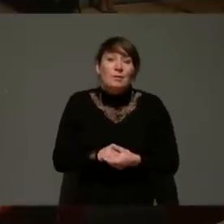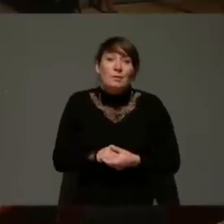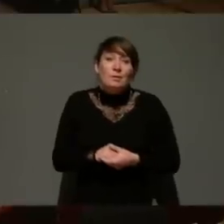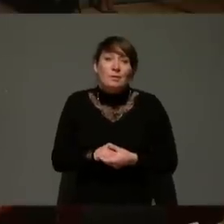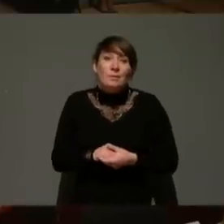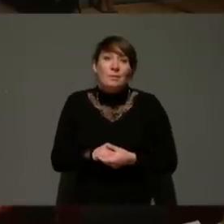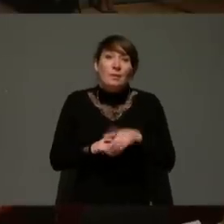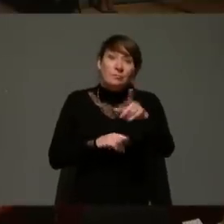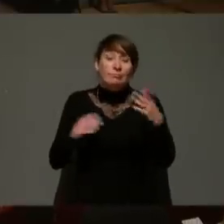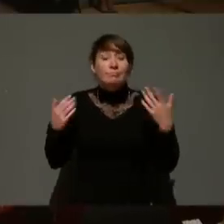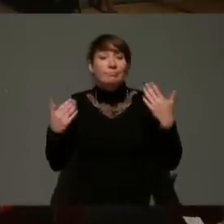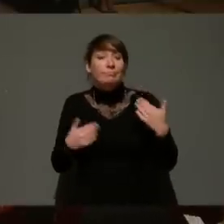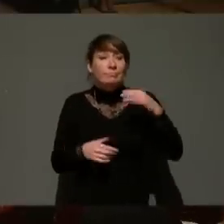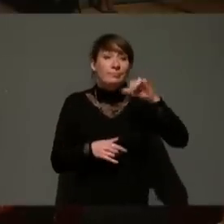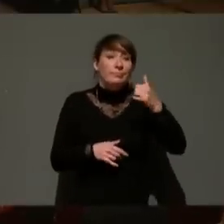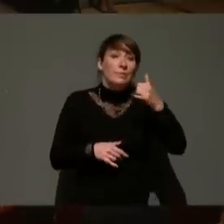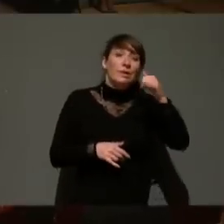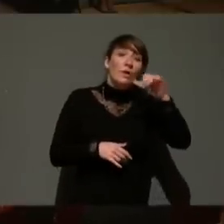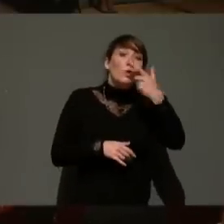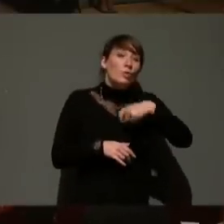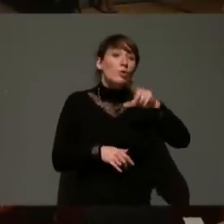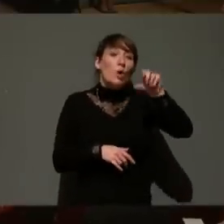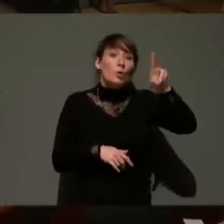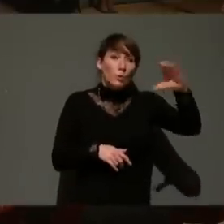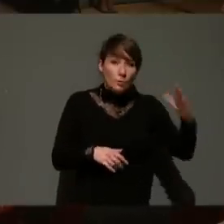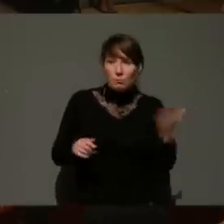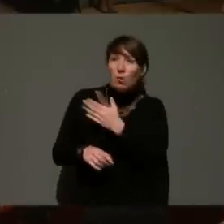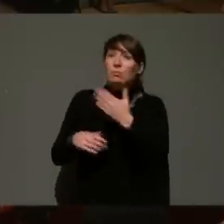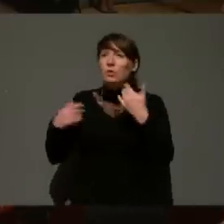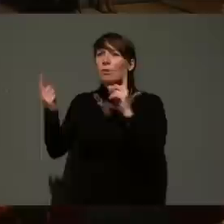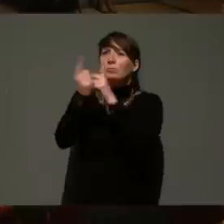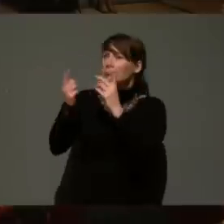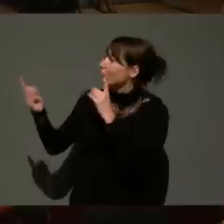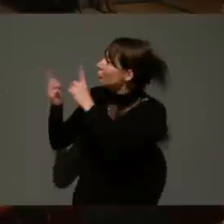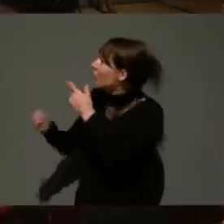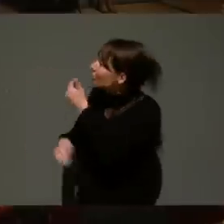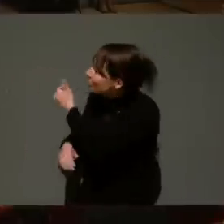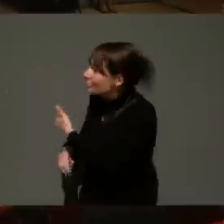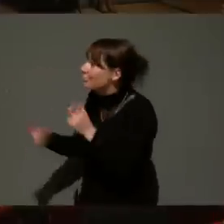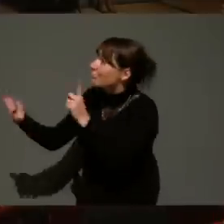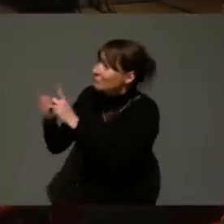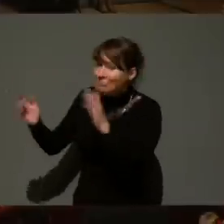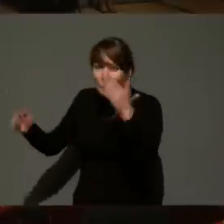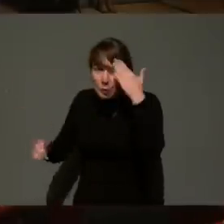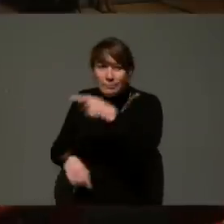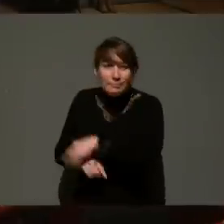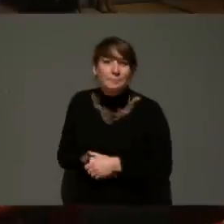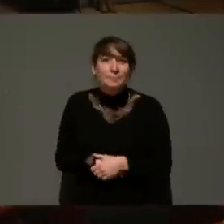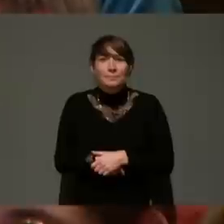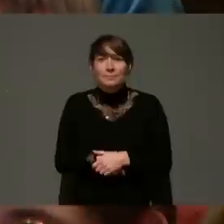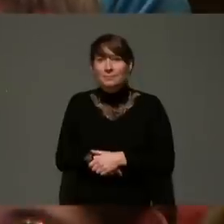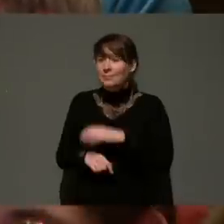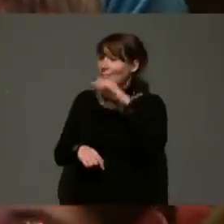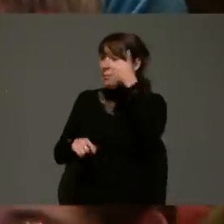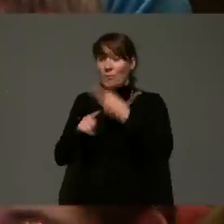qui sera le speaker aussi, Pierre, Robin, Sandra, on se connaît aussi, on s'est vu souvent. Bonsoir Michel. Pour une fois, je viens la première fois à la Maison